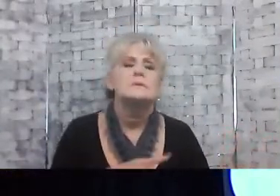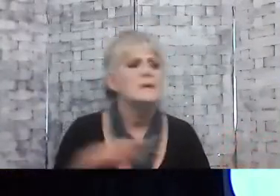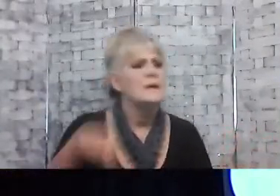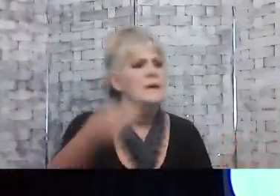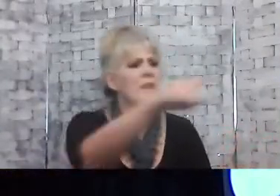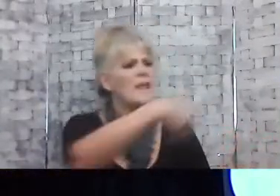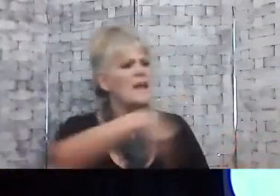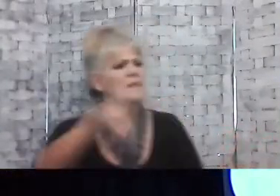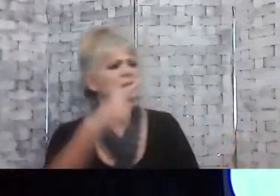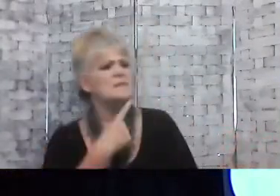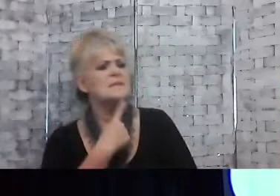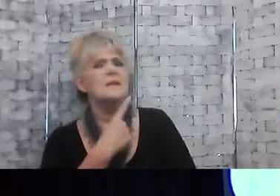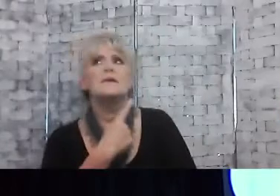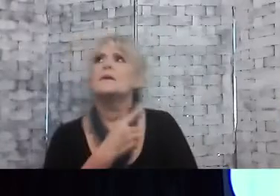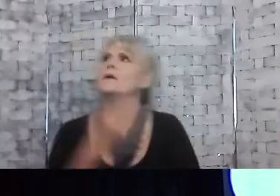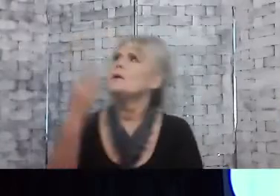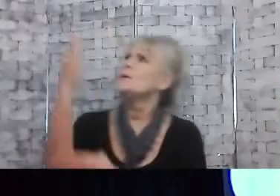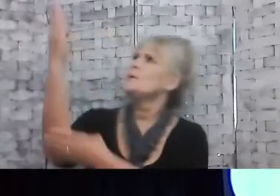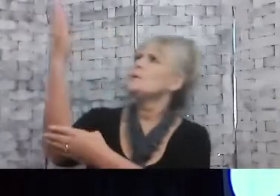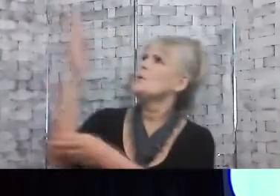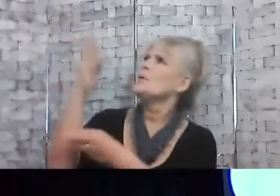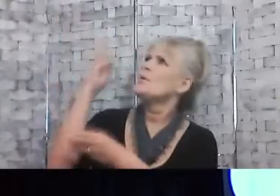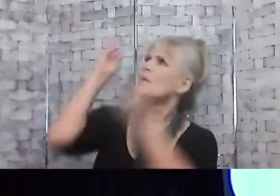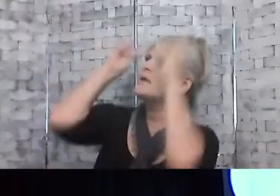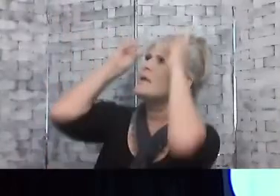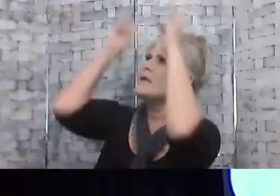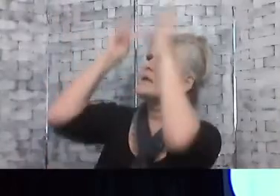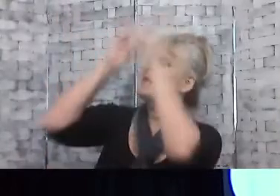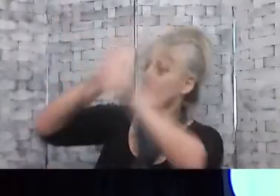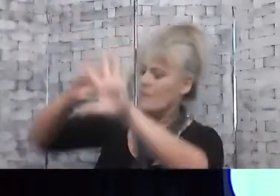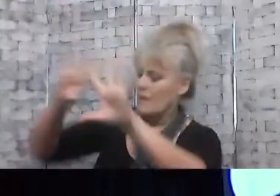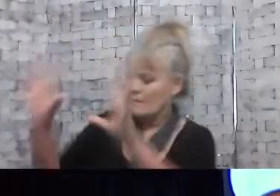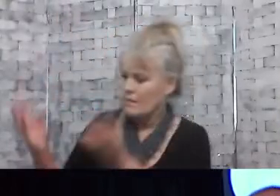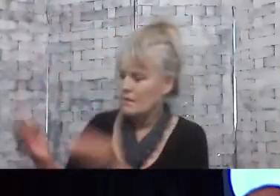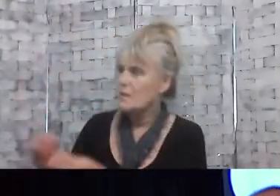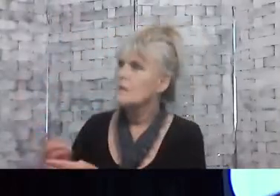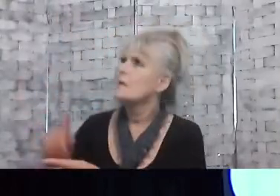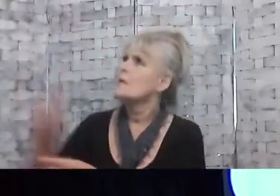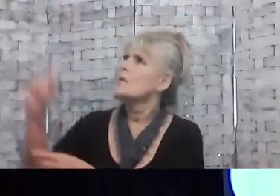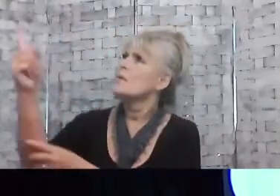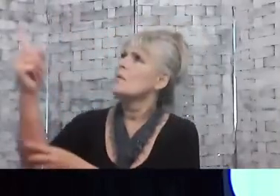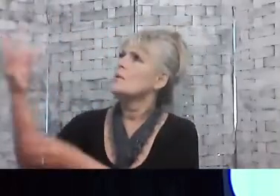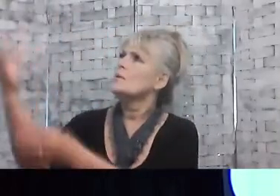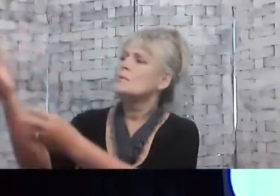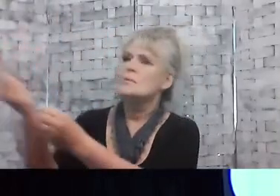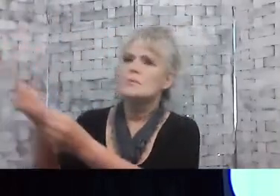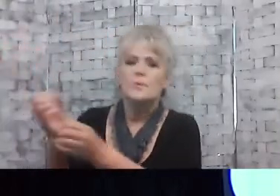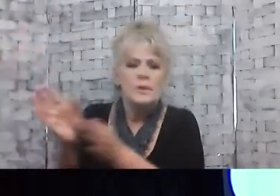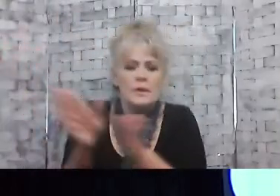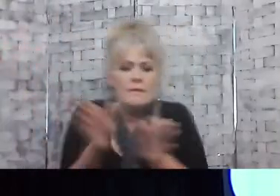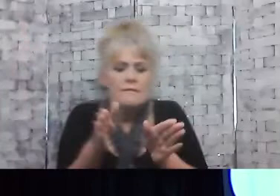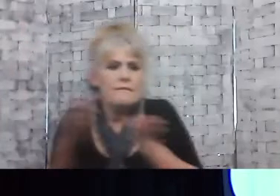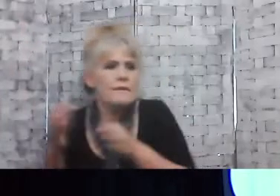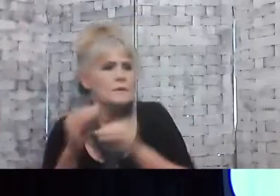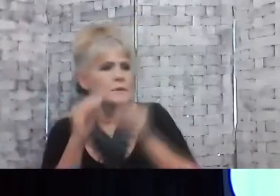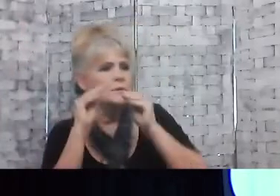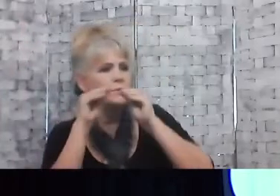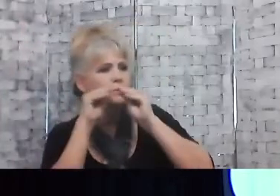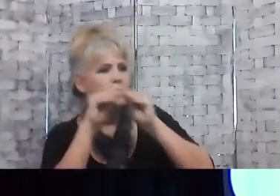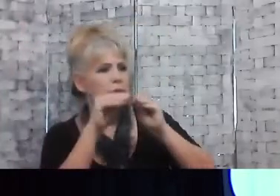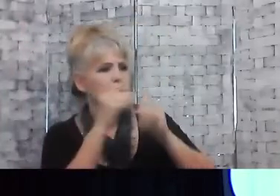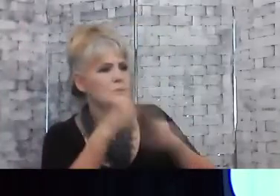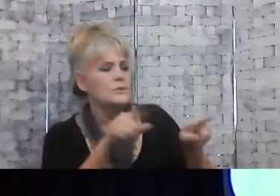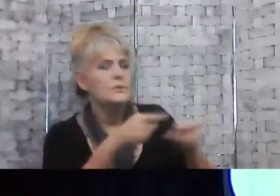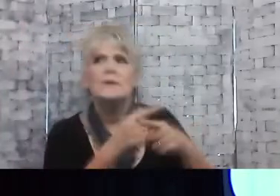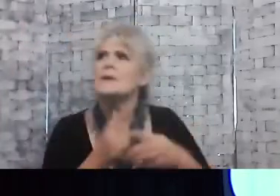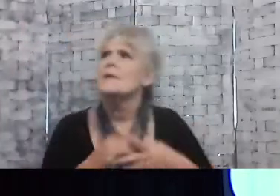They say you're the king of everything, the one who taught the wind to sing, the source of the